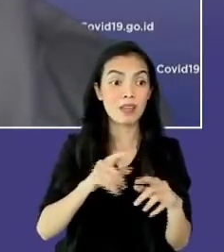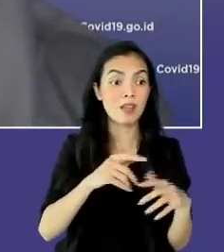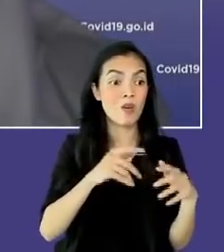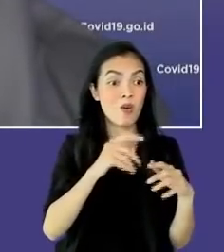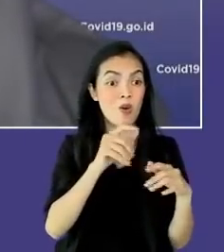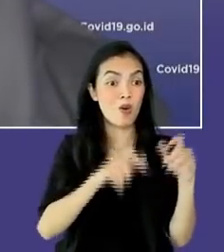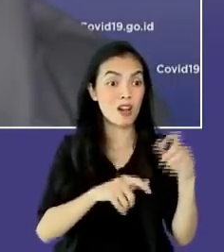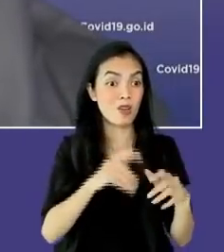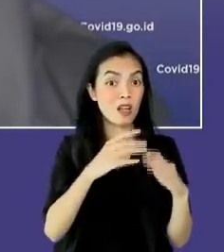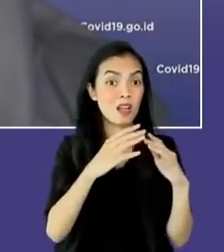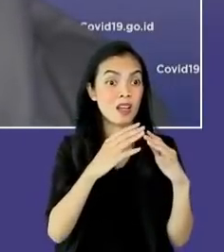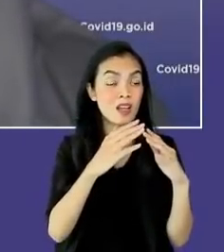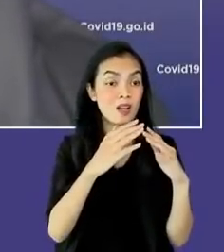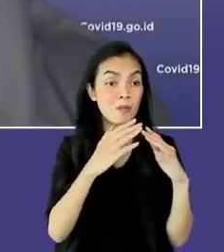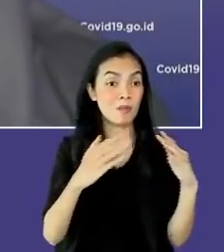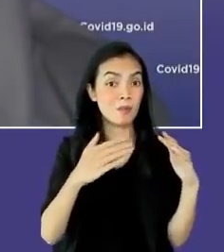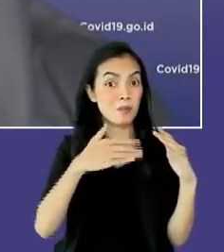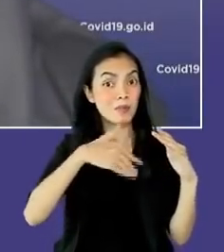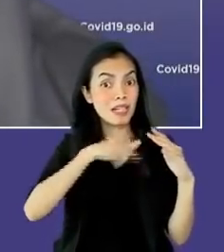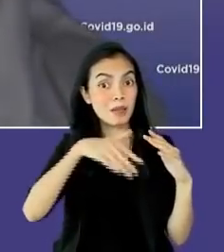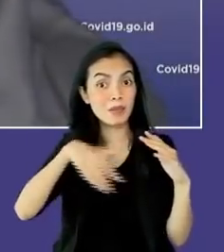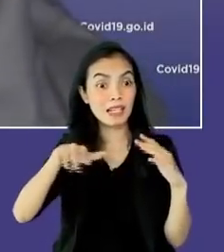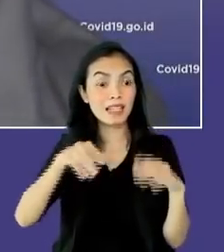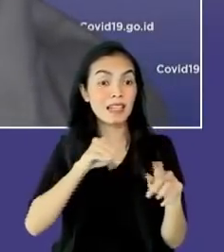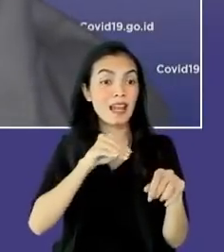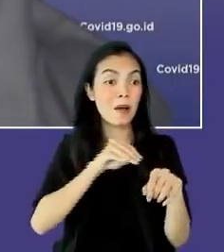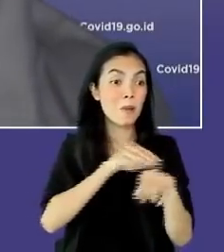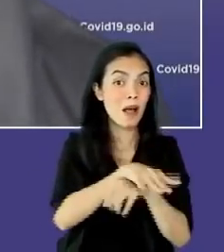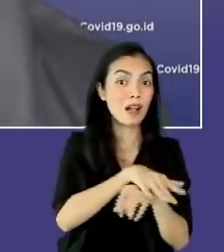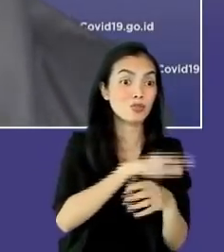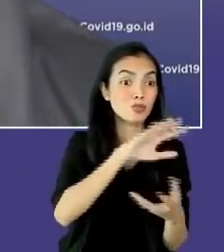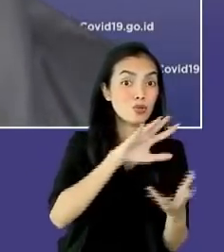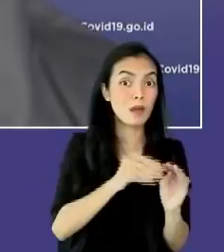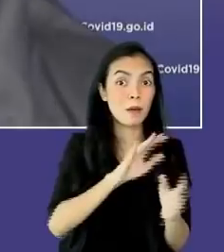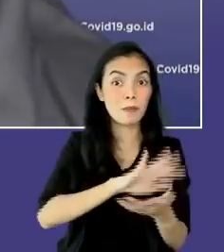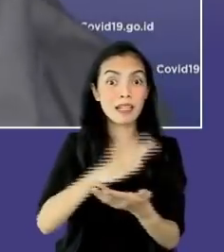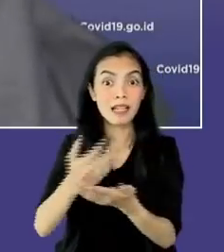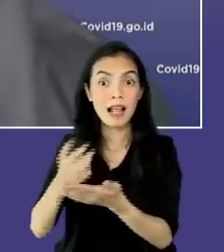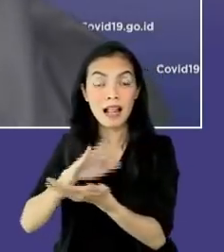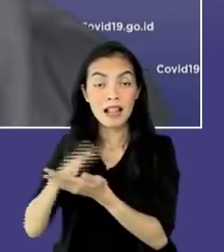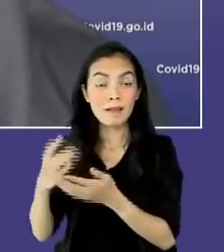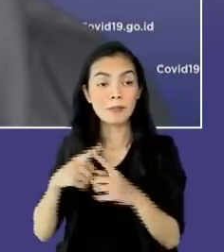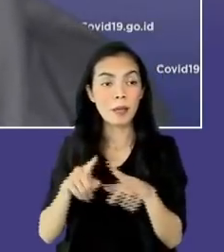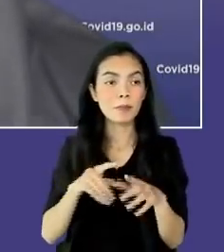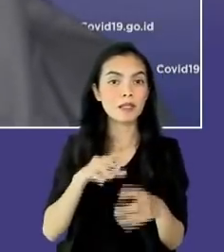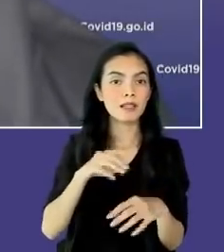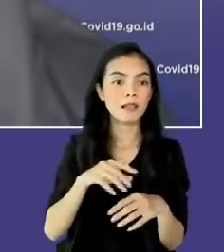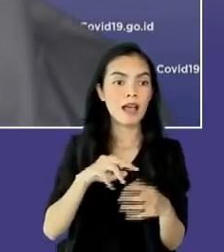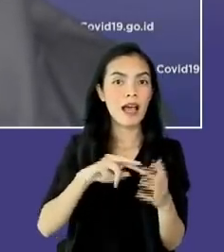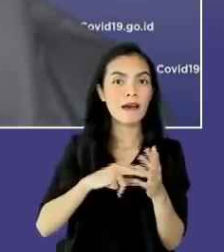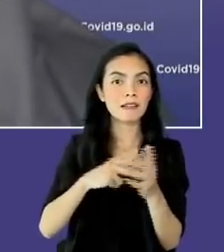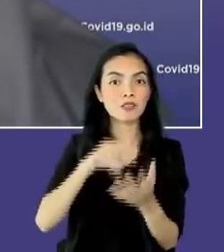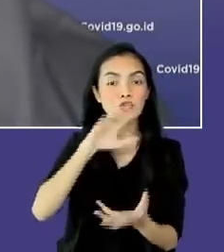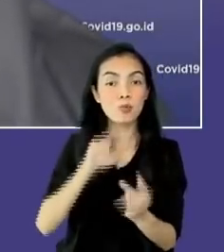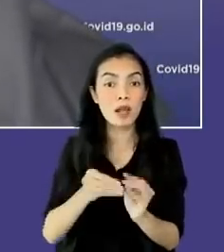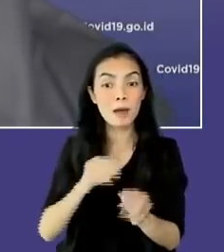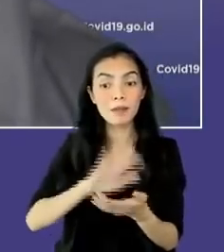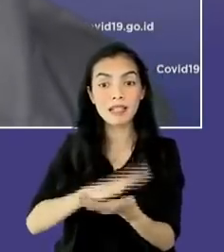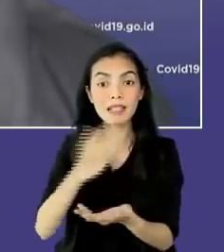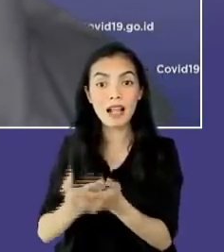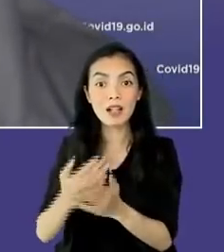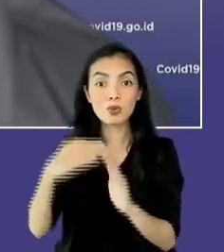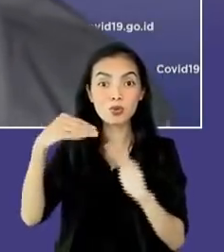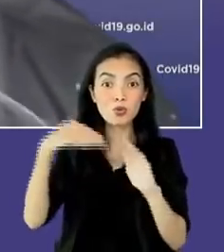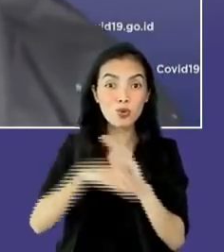mobilitas ini ada memang efeknya sama kematian, tapi nggak kemudian langsung akan menurunkan kematian. Oke, yuk kita lihat lagi lebih